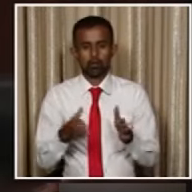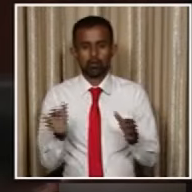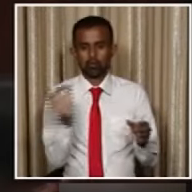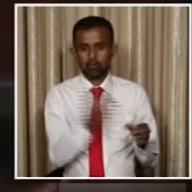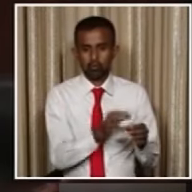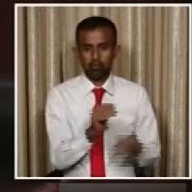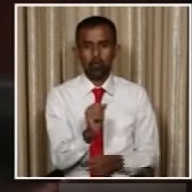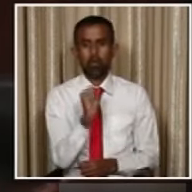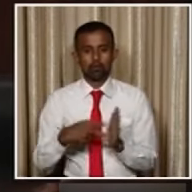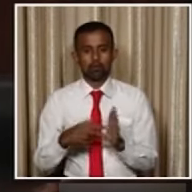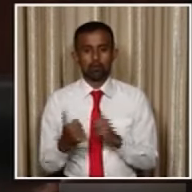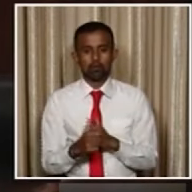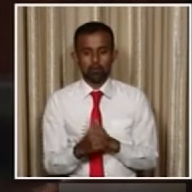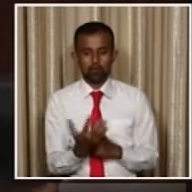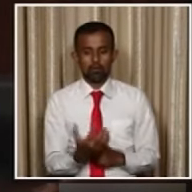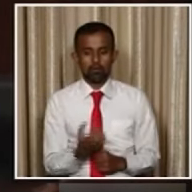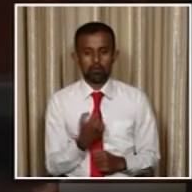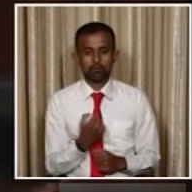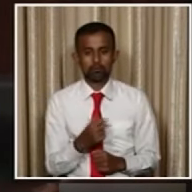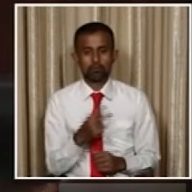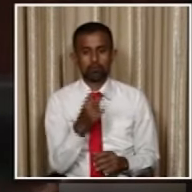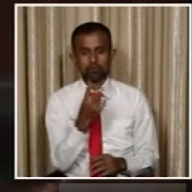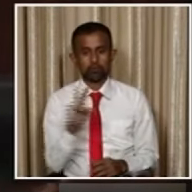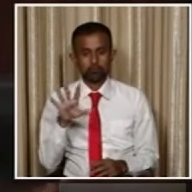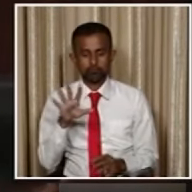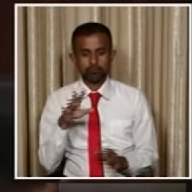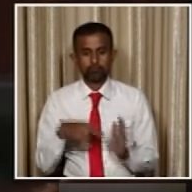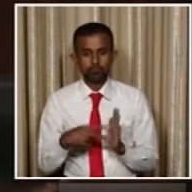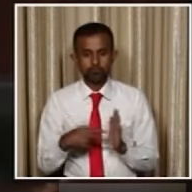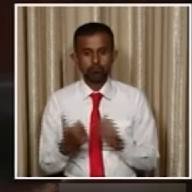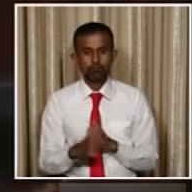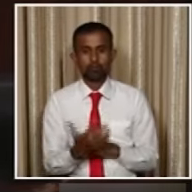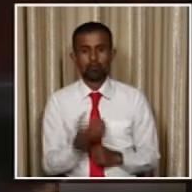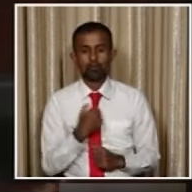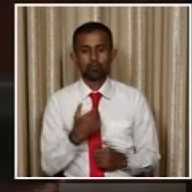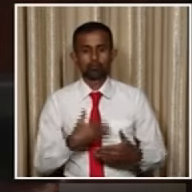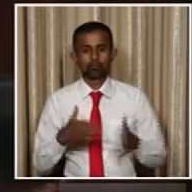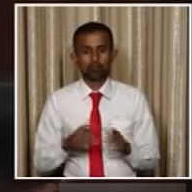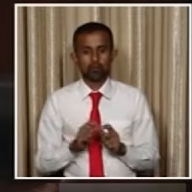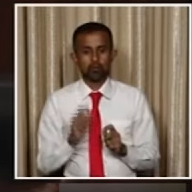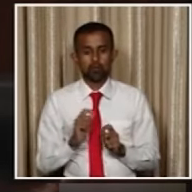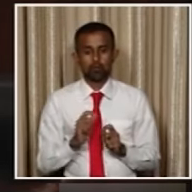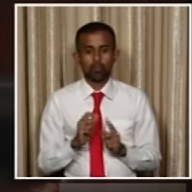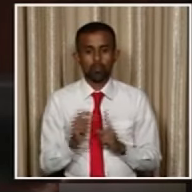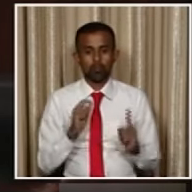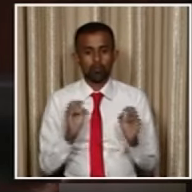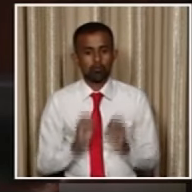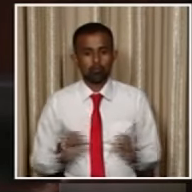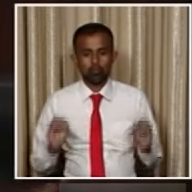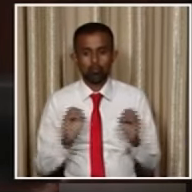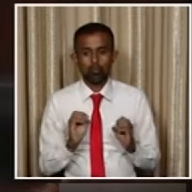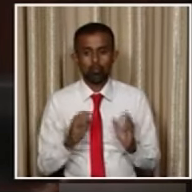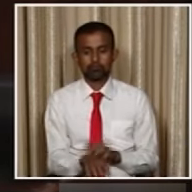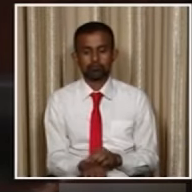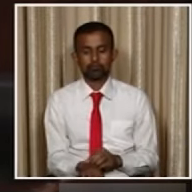කොහොමද කියන එක ප්‍රශ්නයක් තියෙනවා. 2025ට ඕන කරන අයවැය හදන්න ඕනේ. ඉතින් කැබිනට් එකක් නැතුව පාර්ලිමේන්තුවක් නැතුව කොහොමද